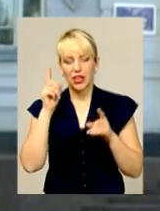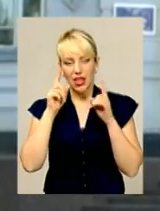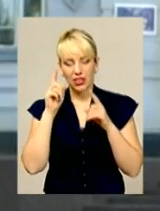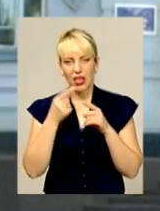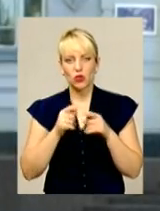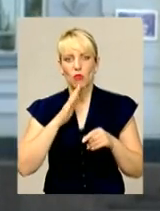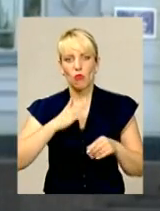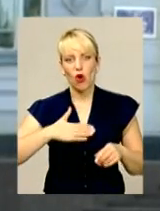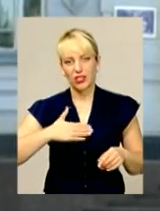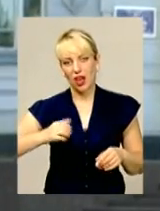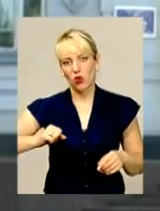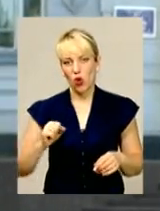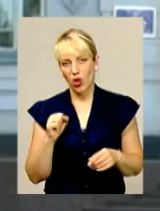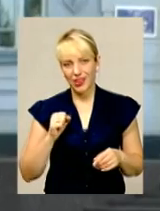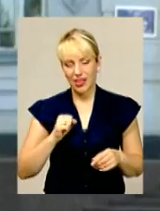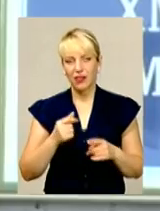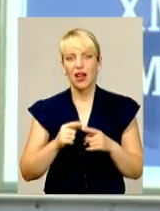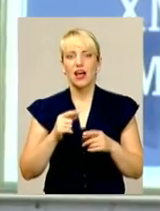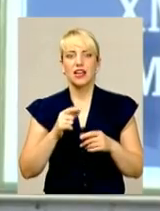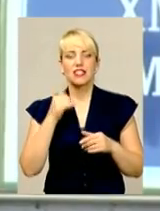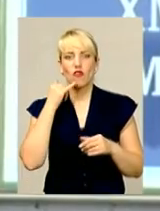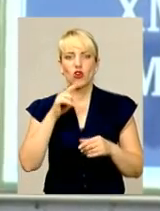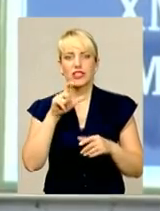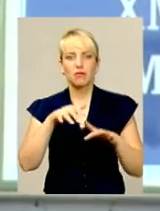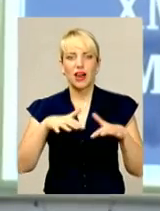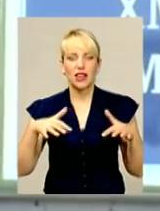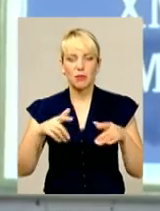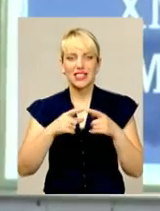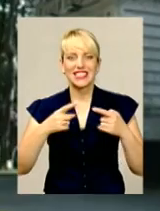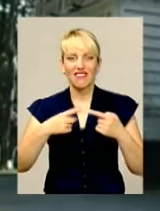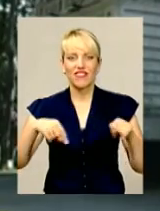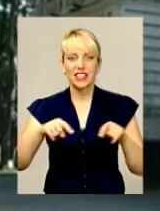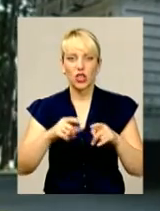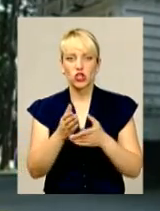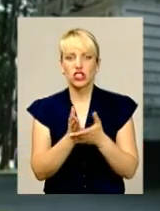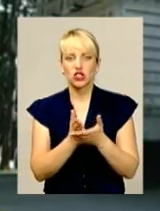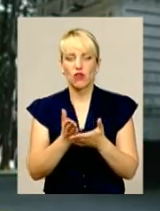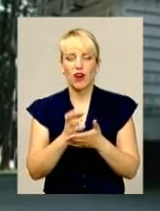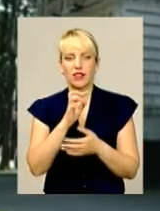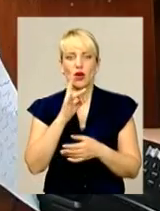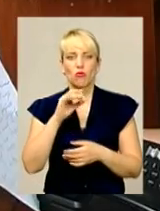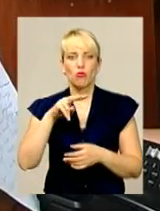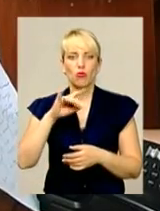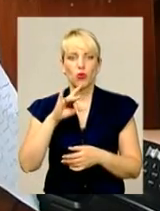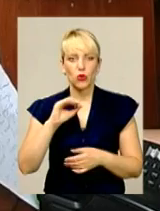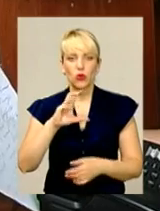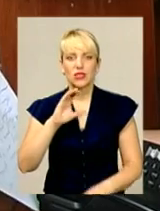парламенту із відділу стажування, котрий пропонує взяти участь у європейській програмі в Брюсселі. Отож, дзвінок перший.